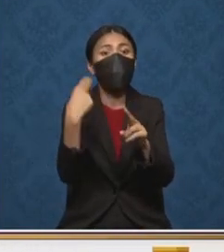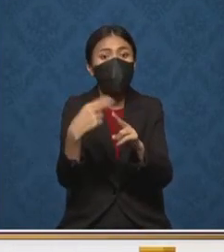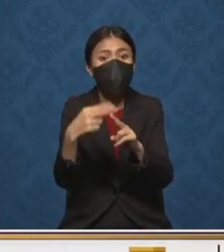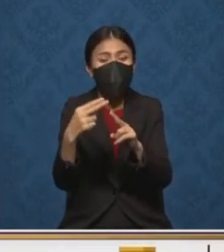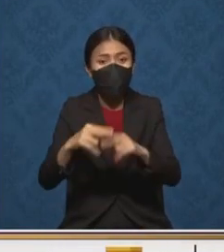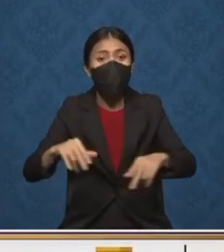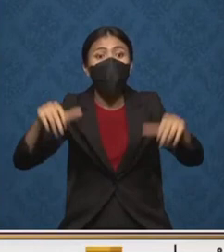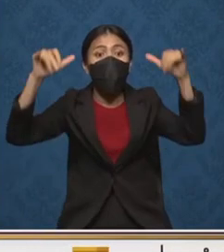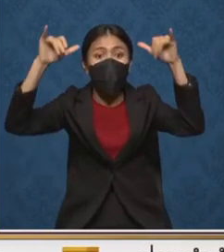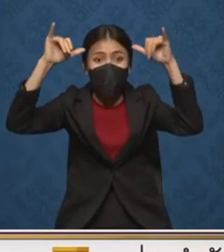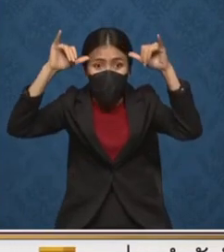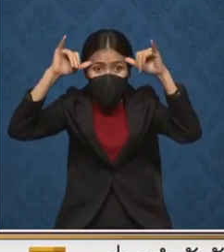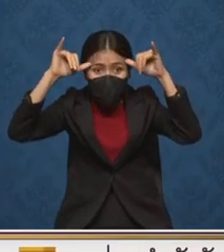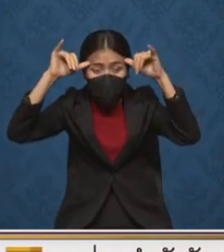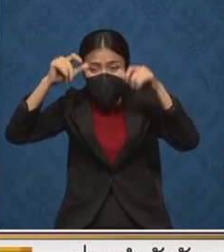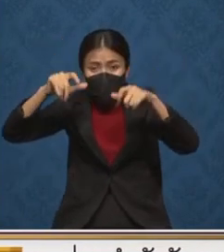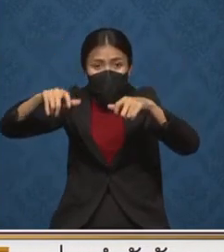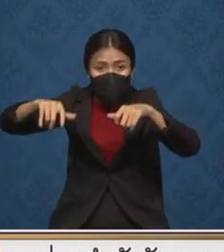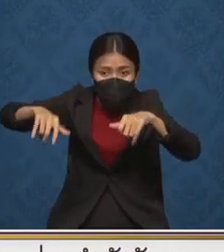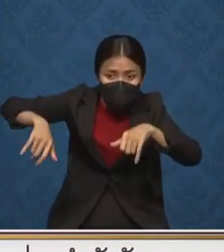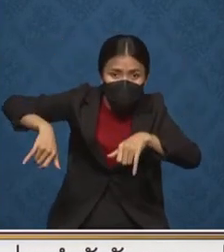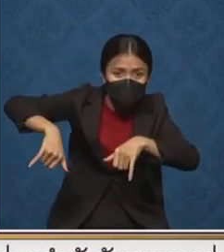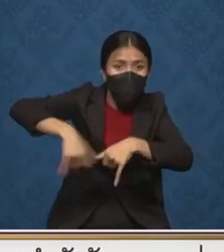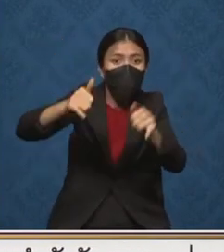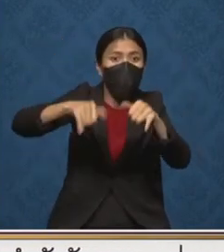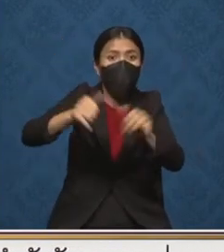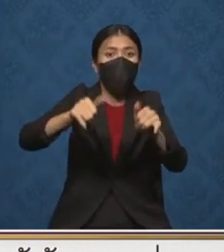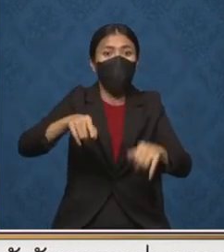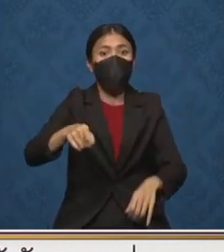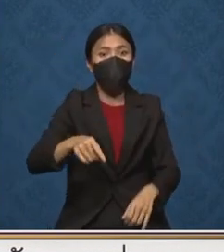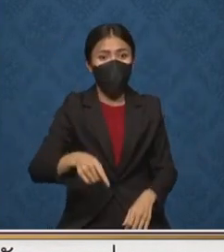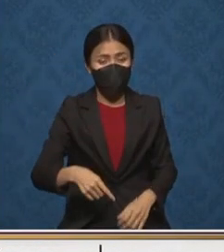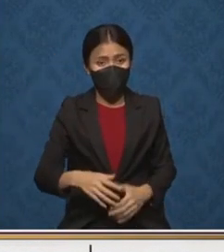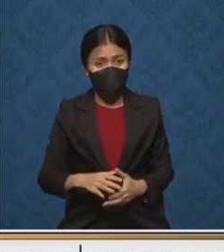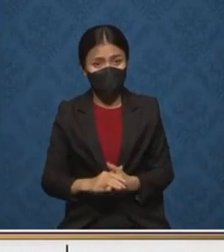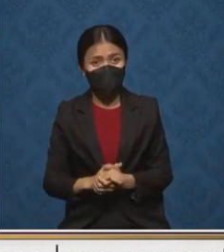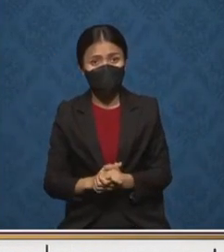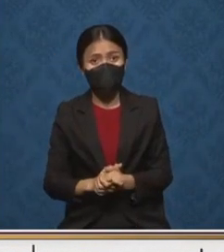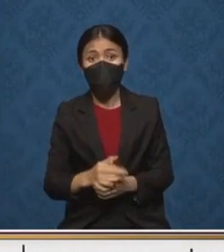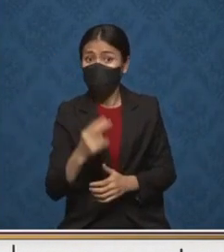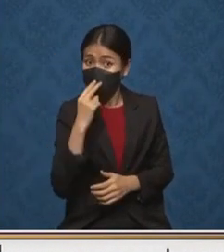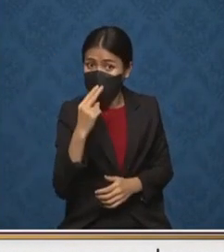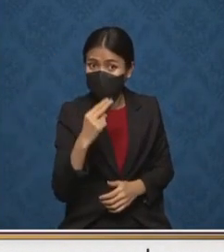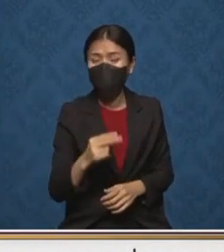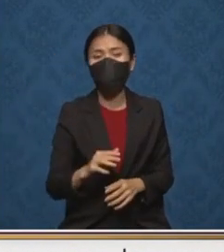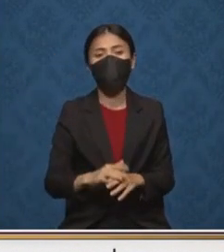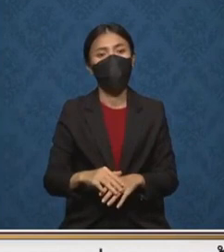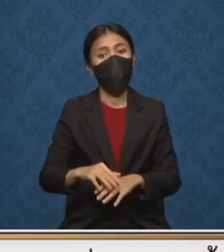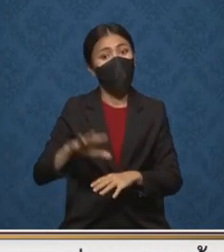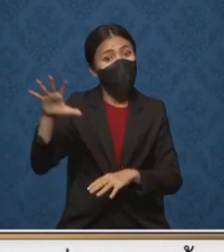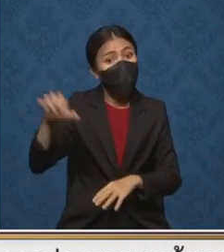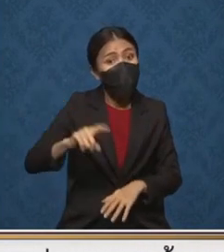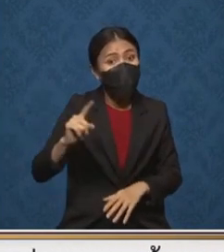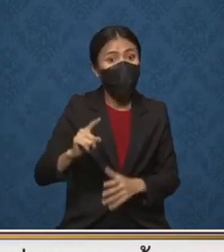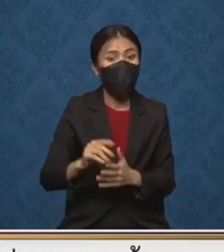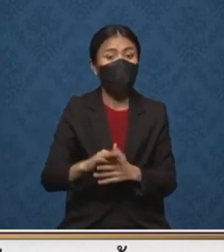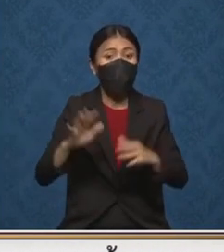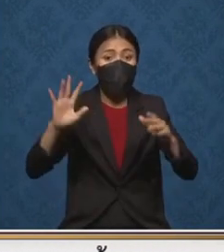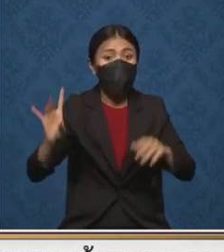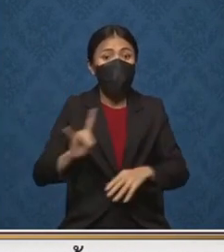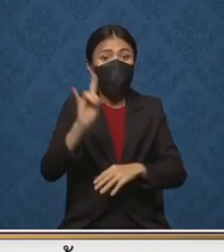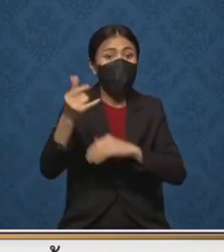เพื่อนบ้านเราได้เอาจัดมาเราได้มีการตรวจสอบหรือไม่ว่าเป็นโรคหรือไม่